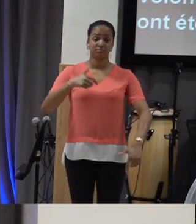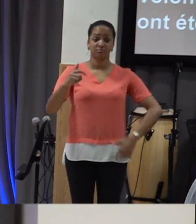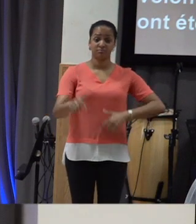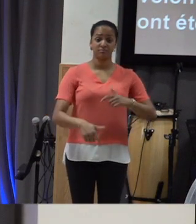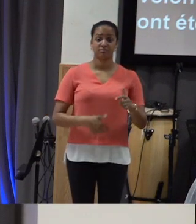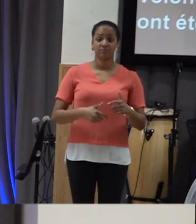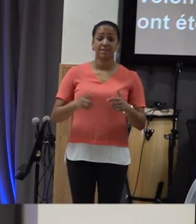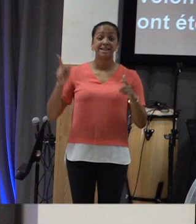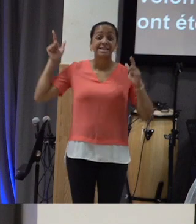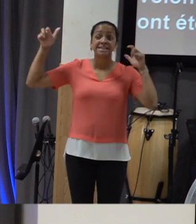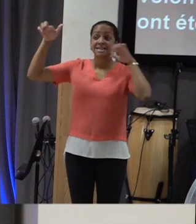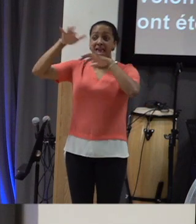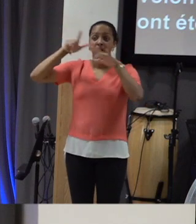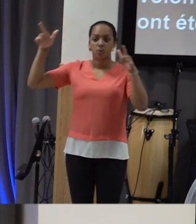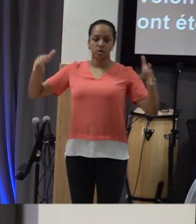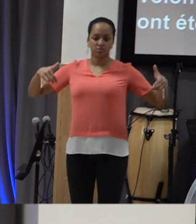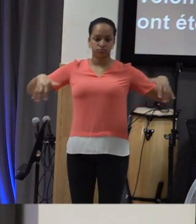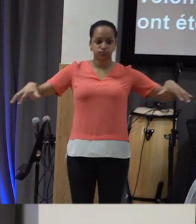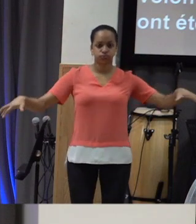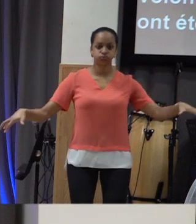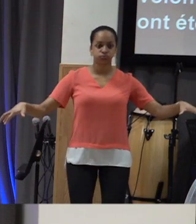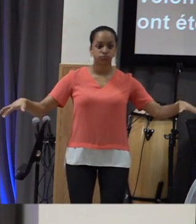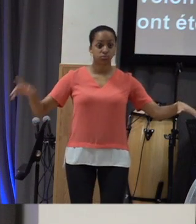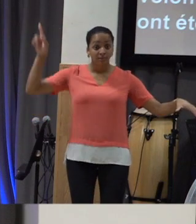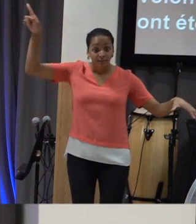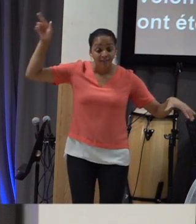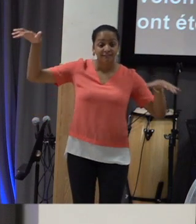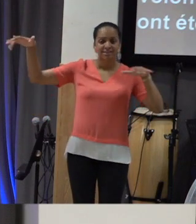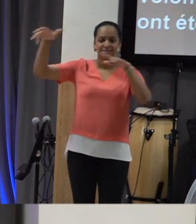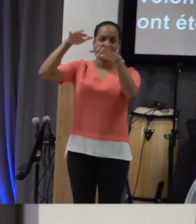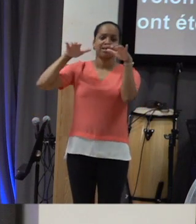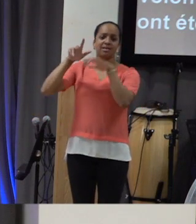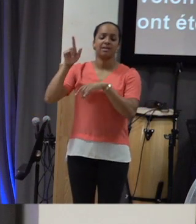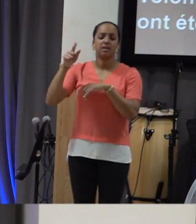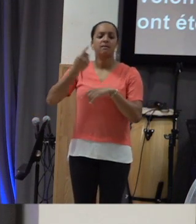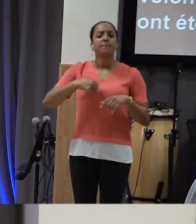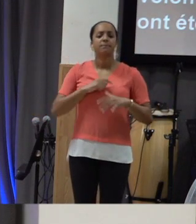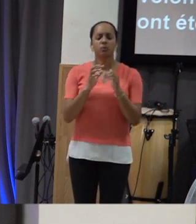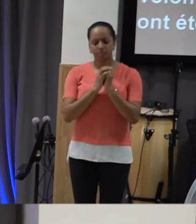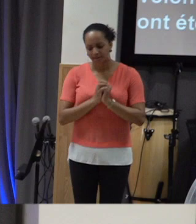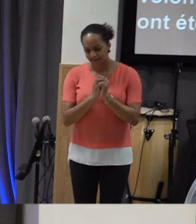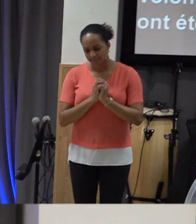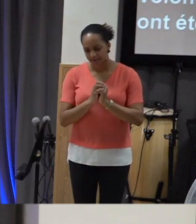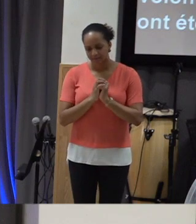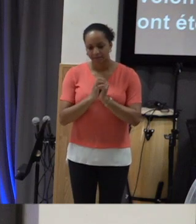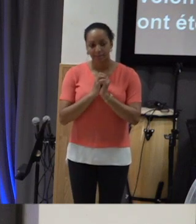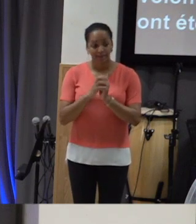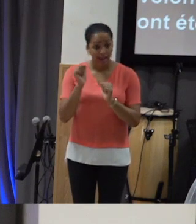son trône. Alors comme Jésus, je sais que ça nous demandera beaucoup d'efforts, mais lorsque nous prions, évitons de regarder nos